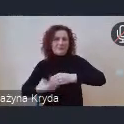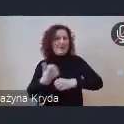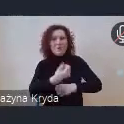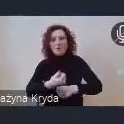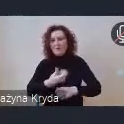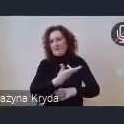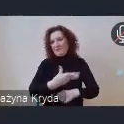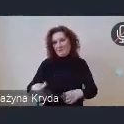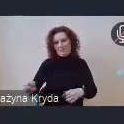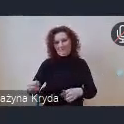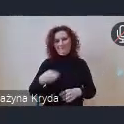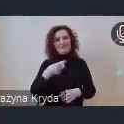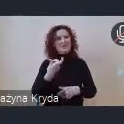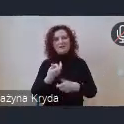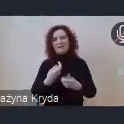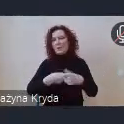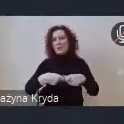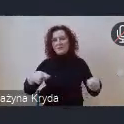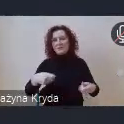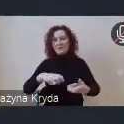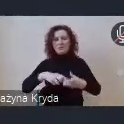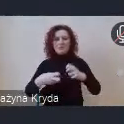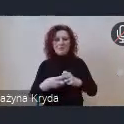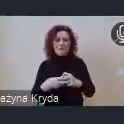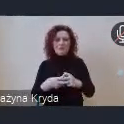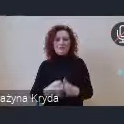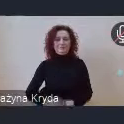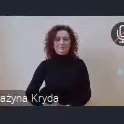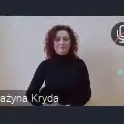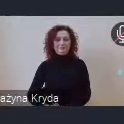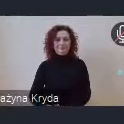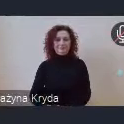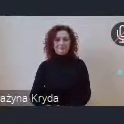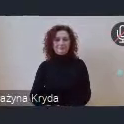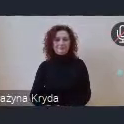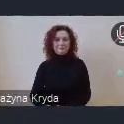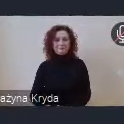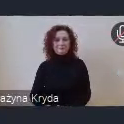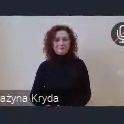rozwiązują problemów z dostępnością te platformy przyschodowe zatem